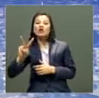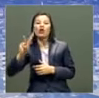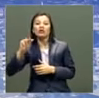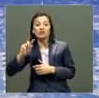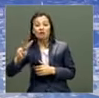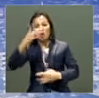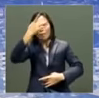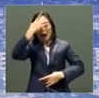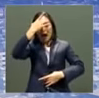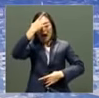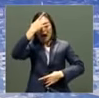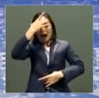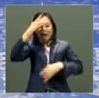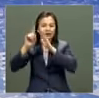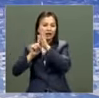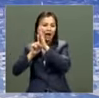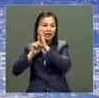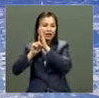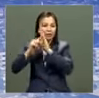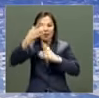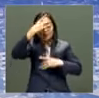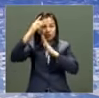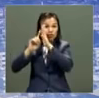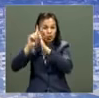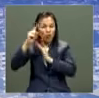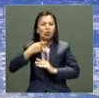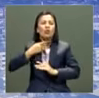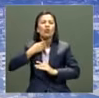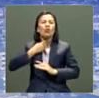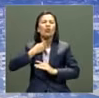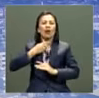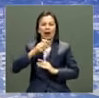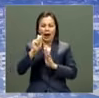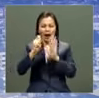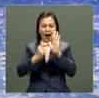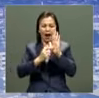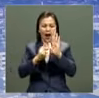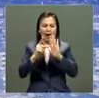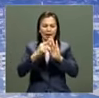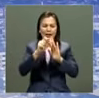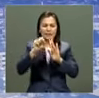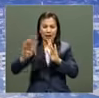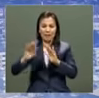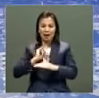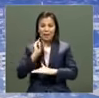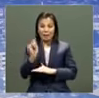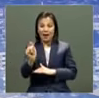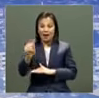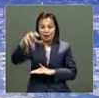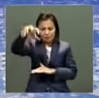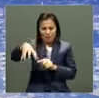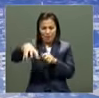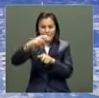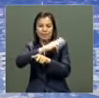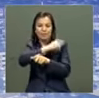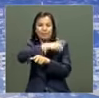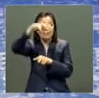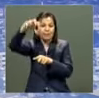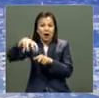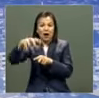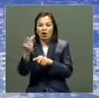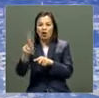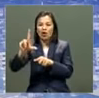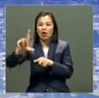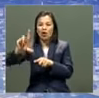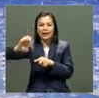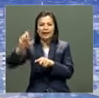ข้สูงแล้วก็มีทอนซิลอักเสบก็ได้เข้ารับการรักษาในคลินิกแห่งหนึ่งที่จังหวัดปราจีนบุรีระ